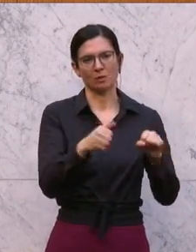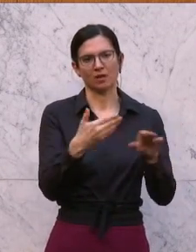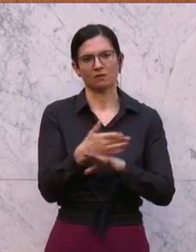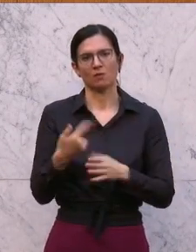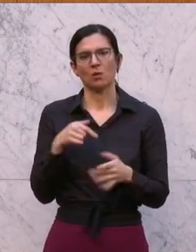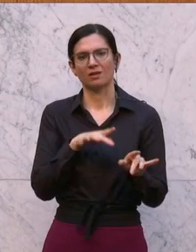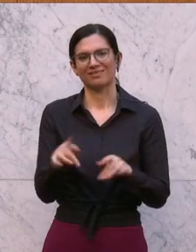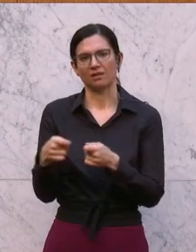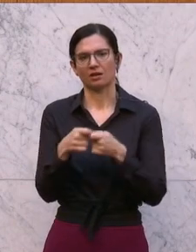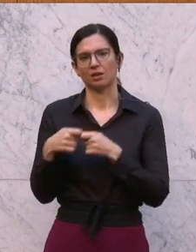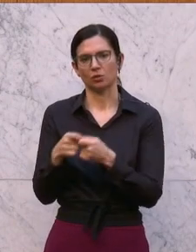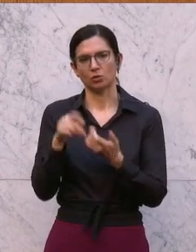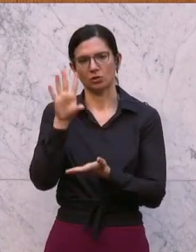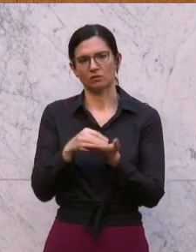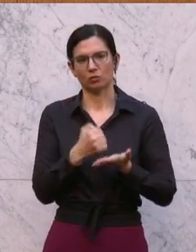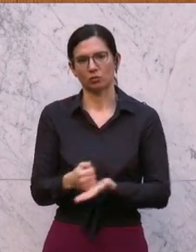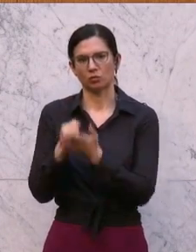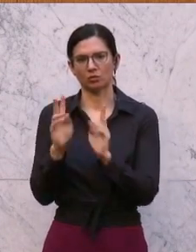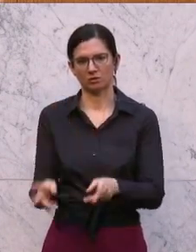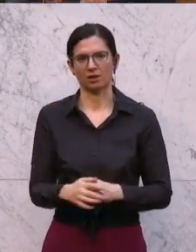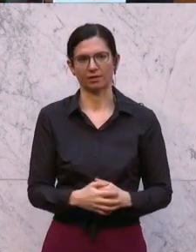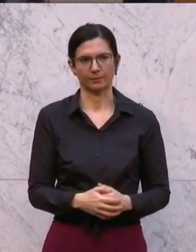in Genossenschaftswohnungen. Vielen Dank.